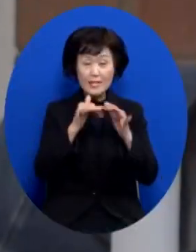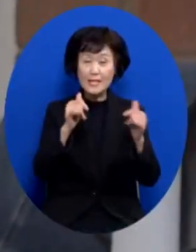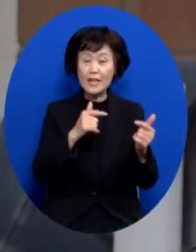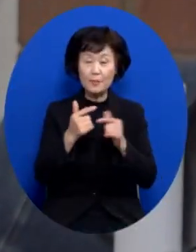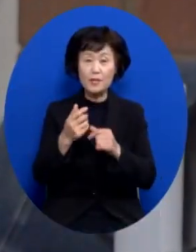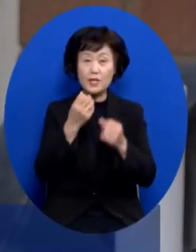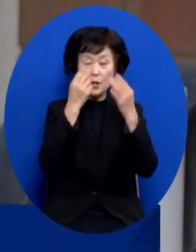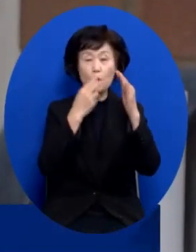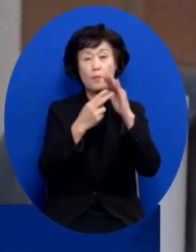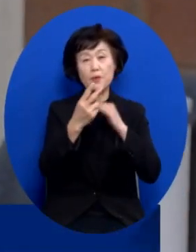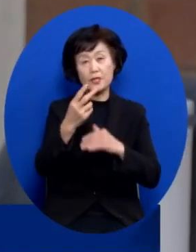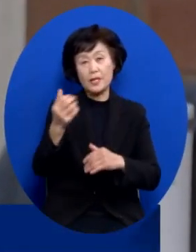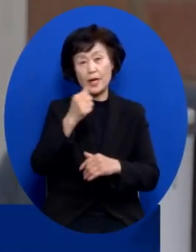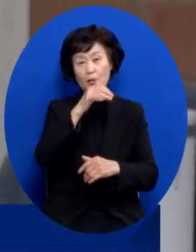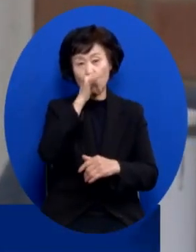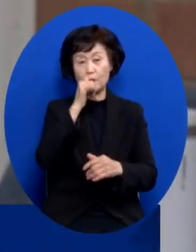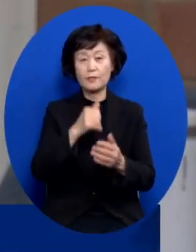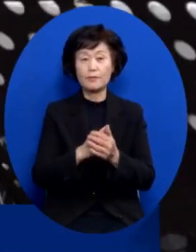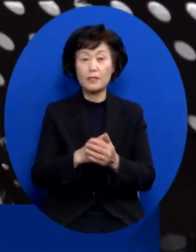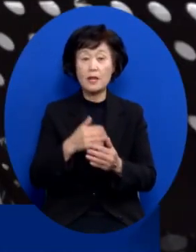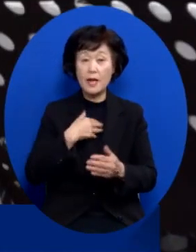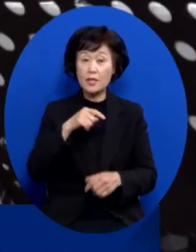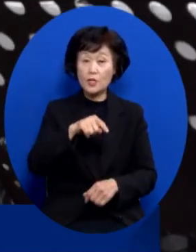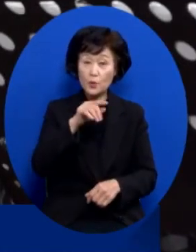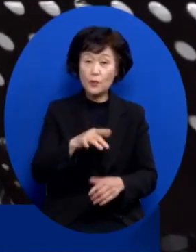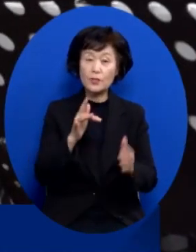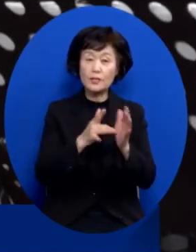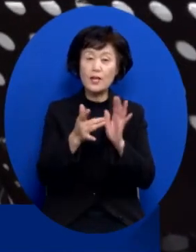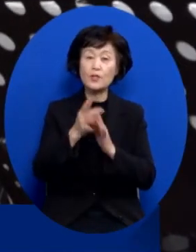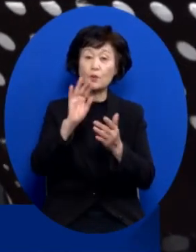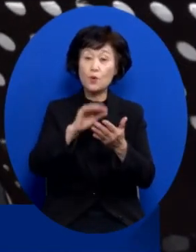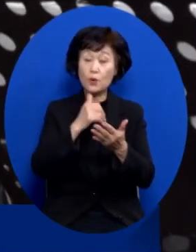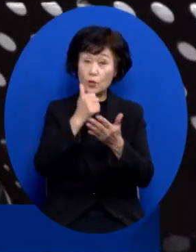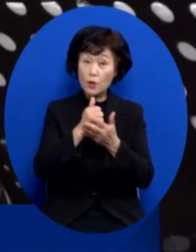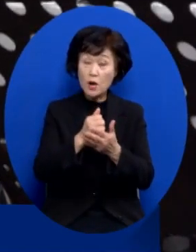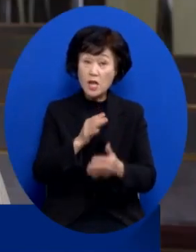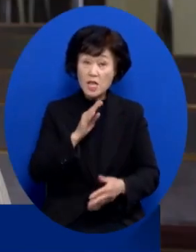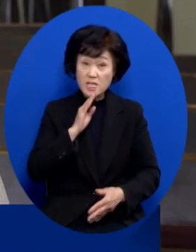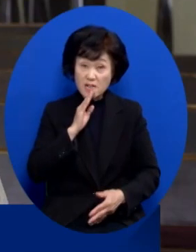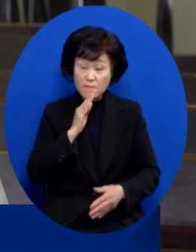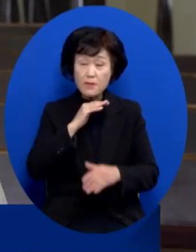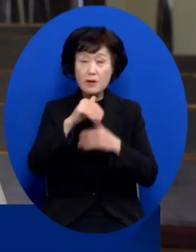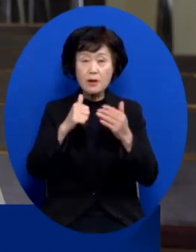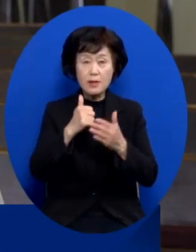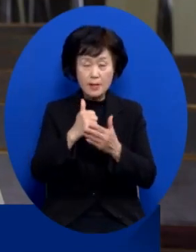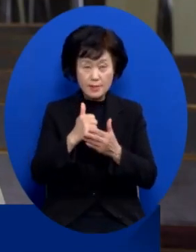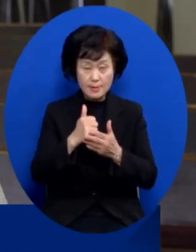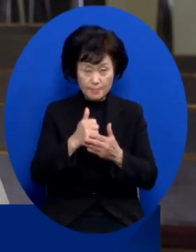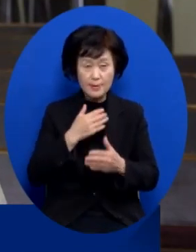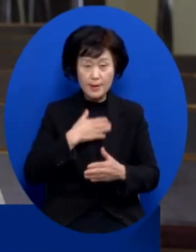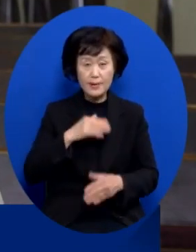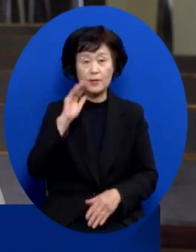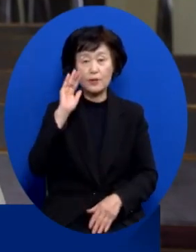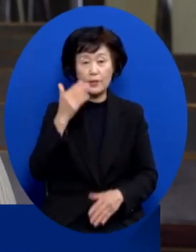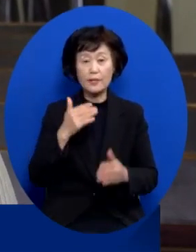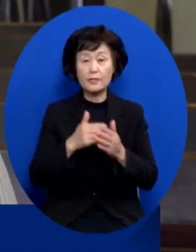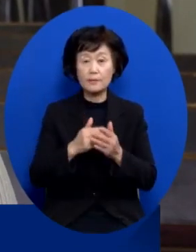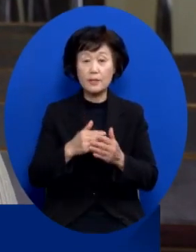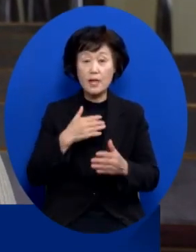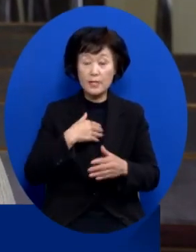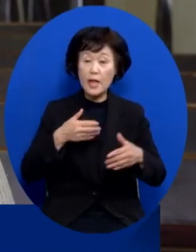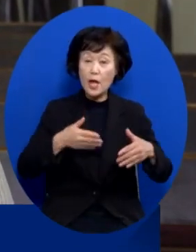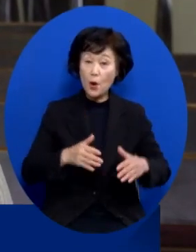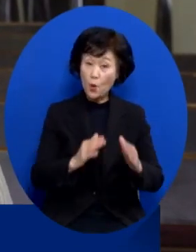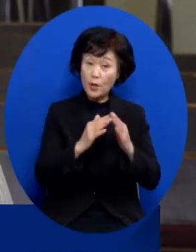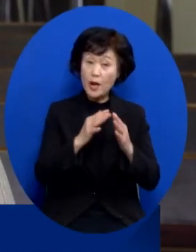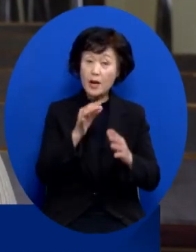So I found out that Jesus Christ was the true God. My country, Yemen, we don't have church.